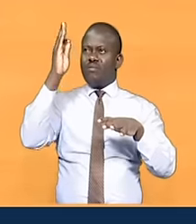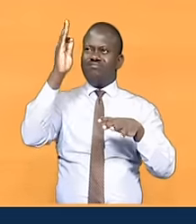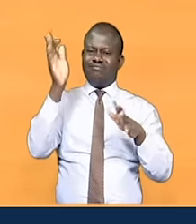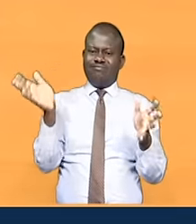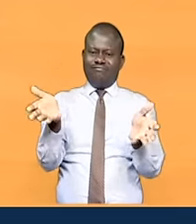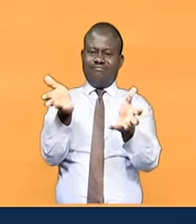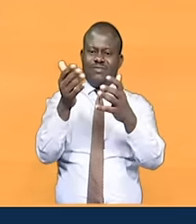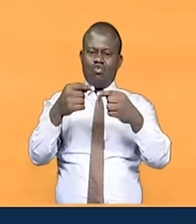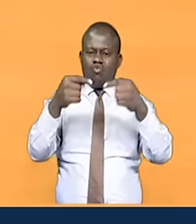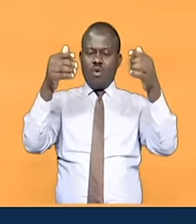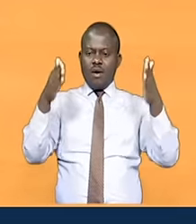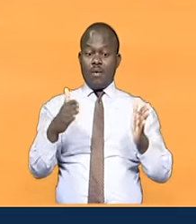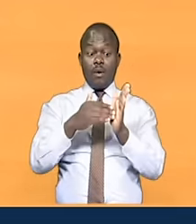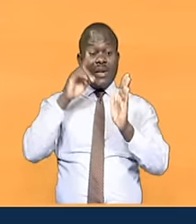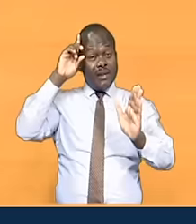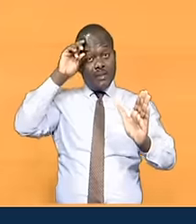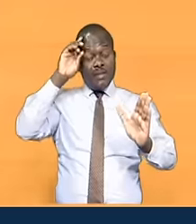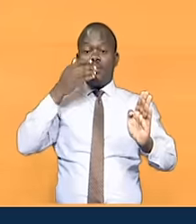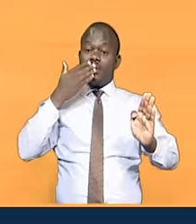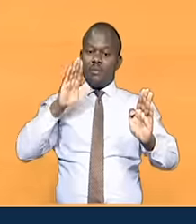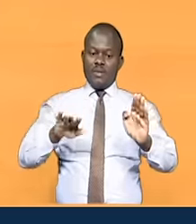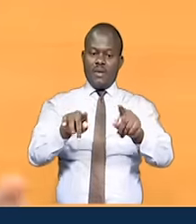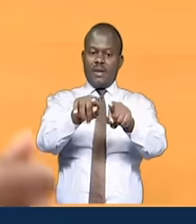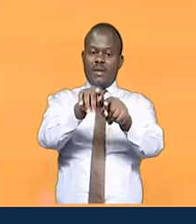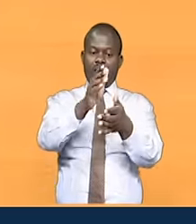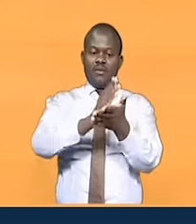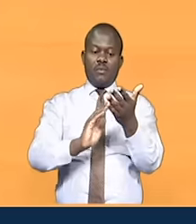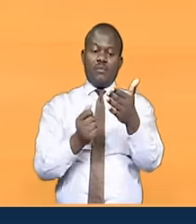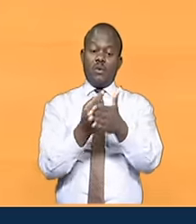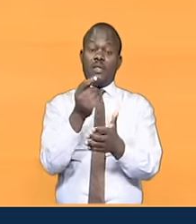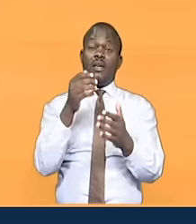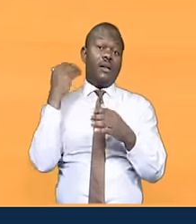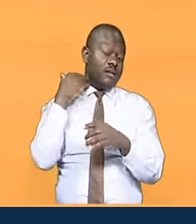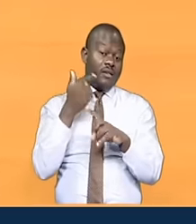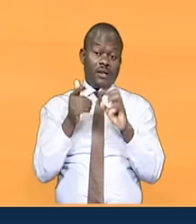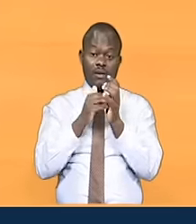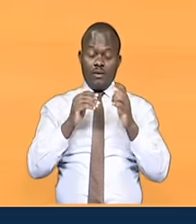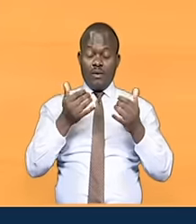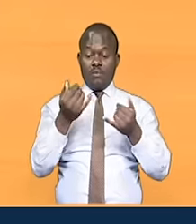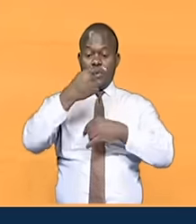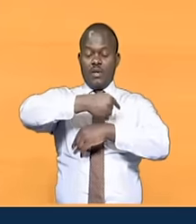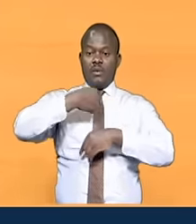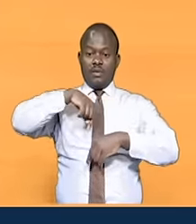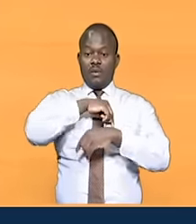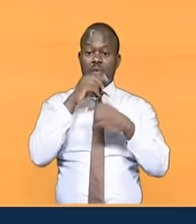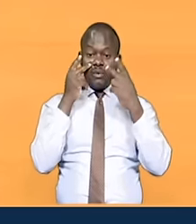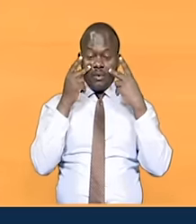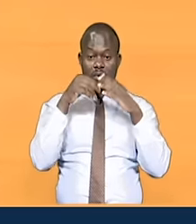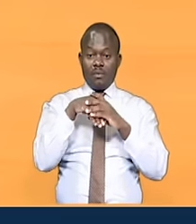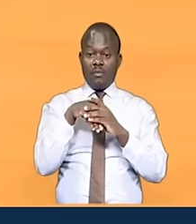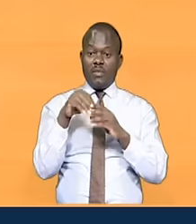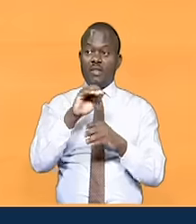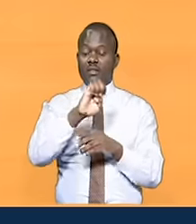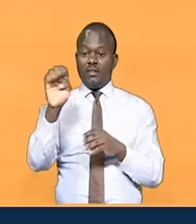urwango ndetse n'ingengabitekerezo nka bimwe mu bitera Jenoside, kandi tukaba muri iyi minsi turi no kubibona mu